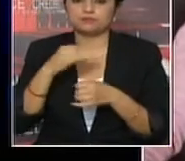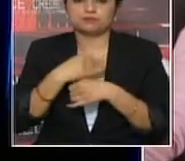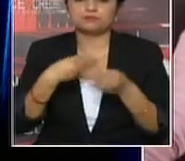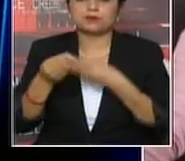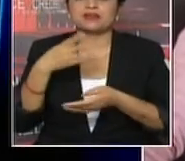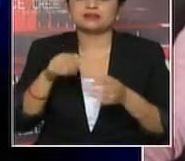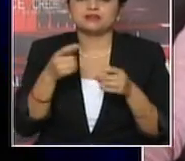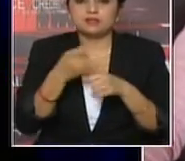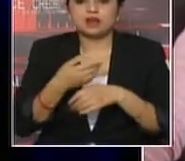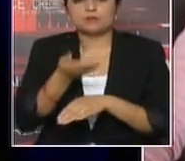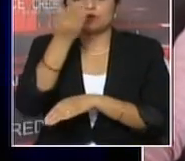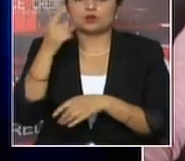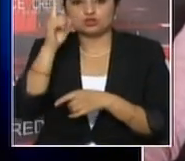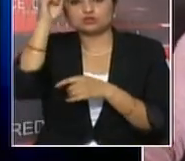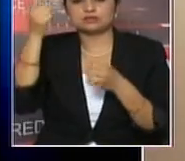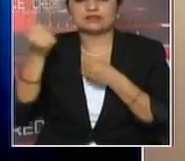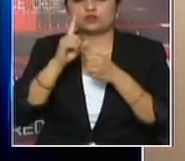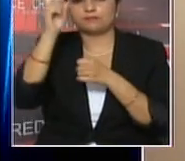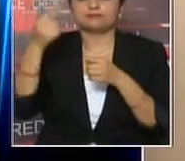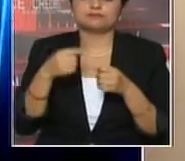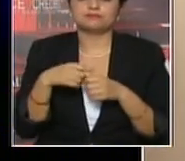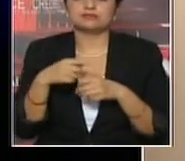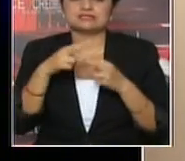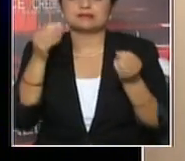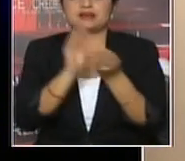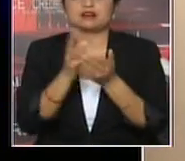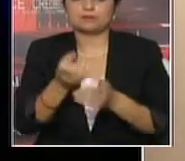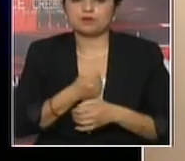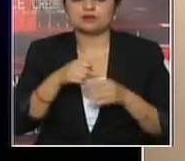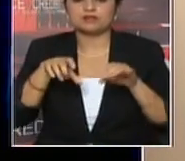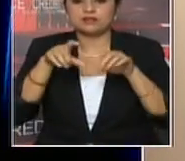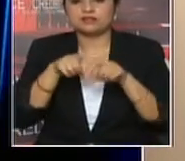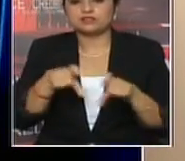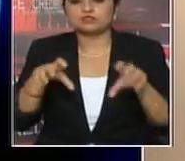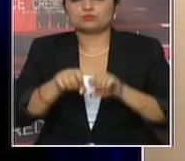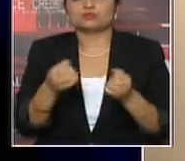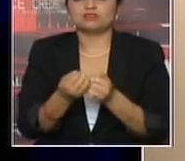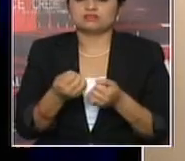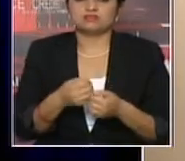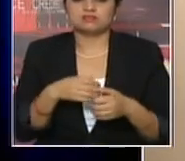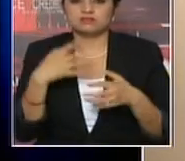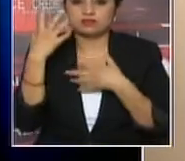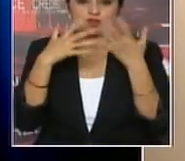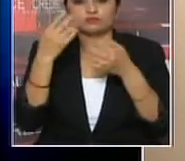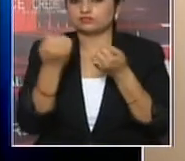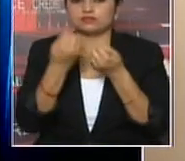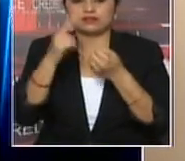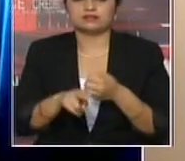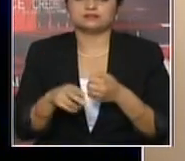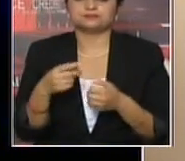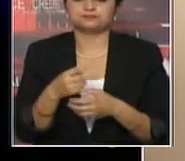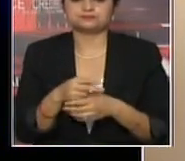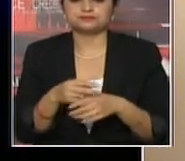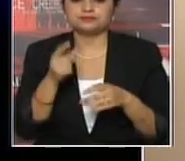भाडा बढाउन र छतमा यात्रु राख्न पाउनुपर्ने माग गर्दै टिकट बुकिङ गर्न आनाकानी गर्दै आएपछि विभागले इजाजत